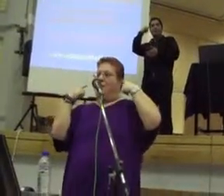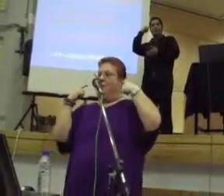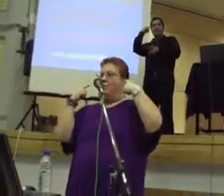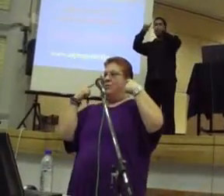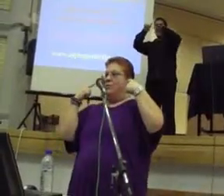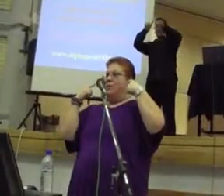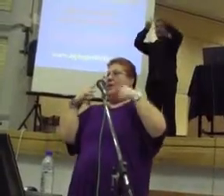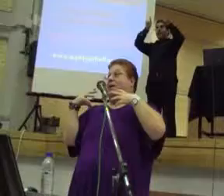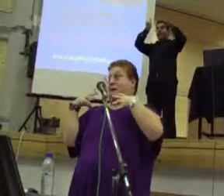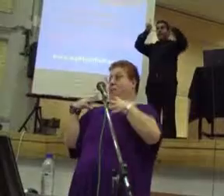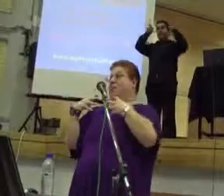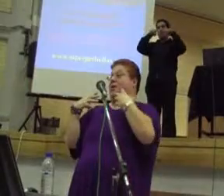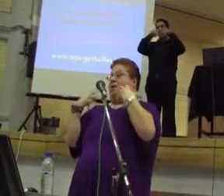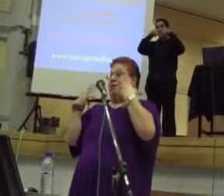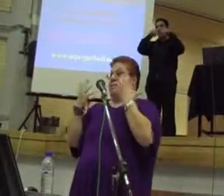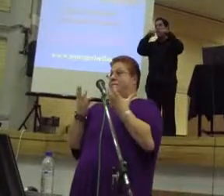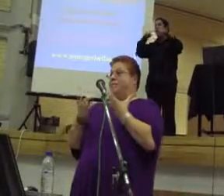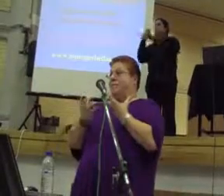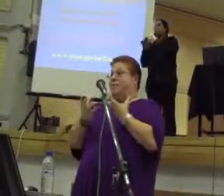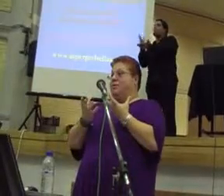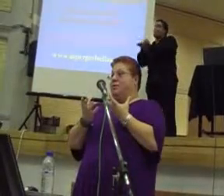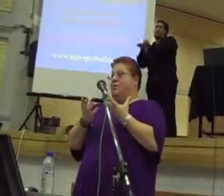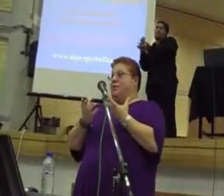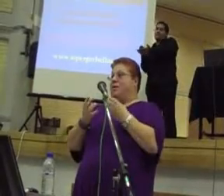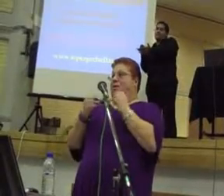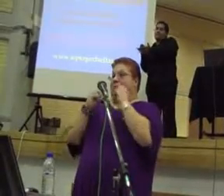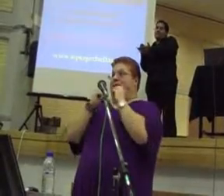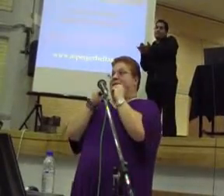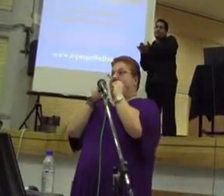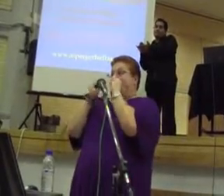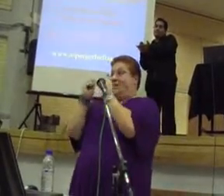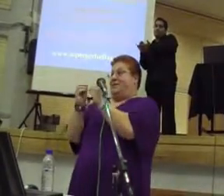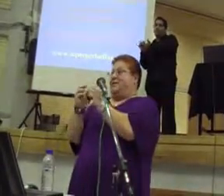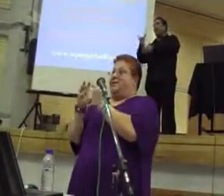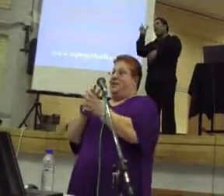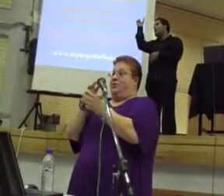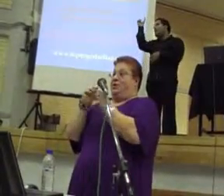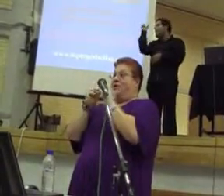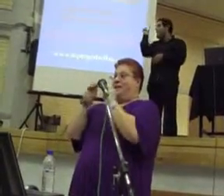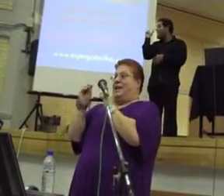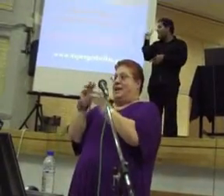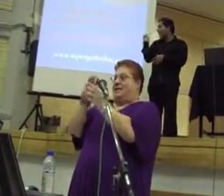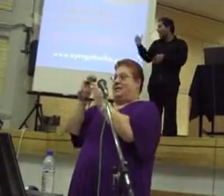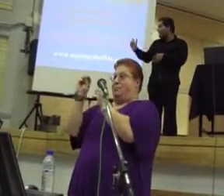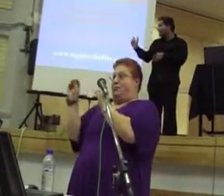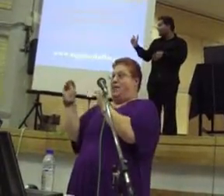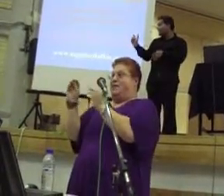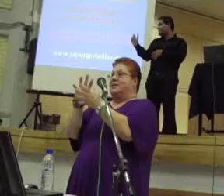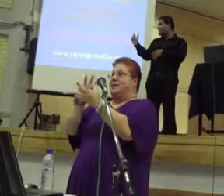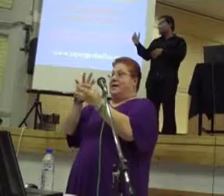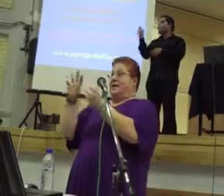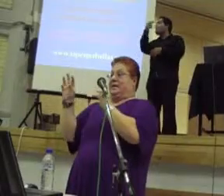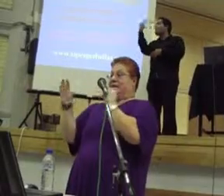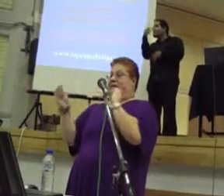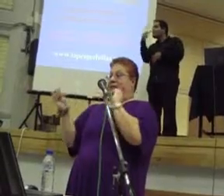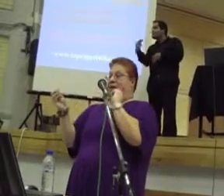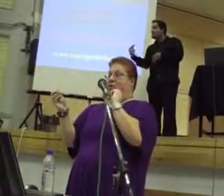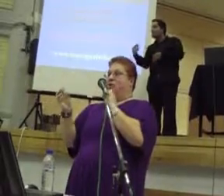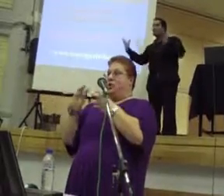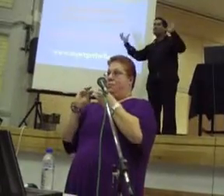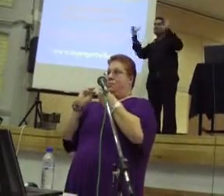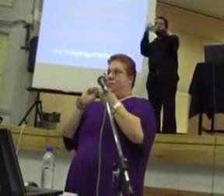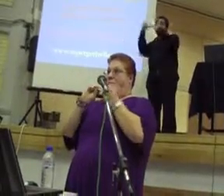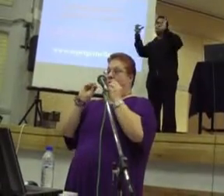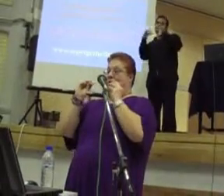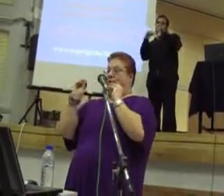έχω στο μυαλό μου, για αυτό που θέλω να σας πω, με τις λέξεις, τη βάζω δηλαδή σε λέξεις, σε προτάσεις, τις